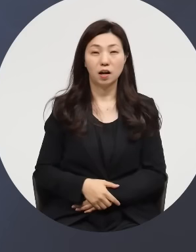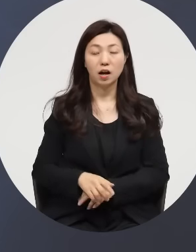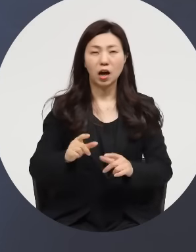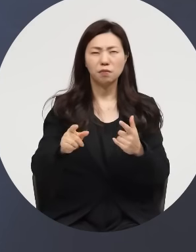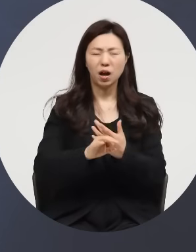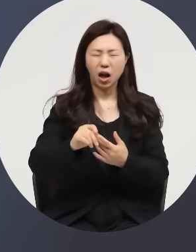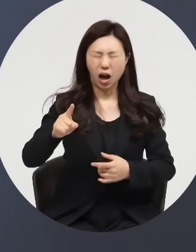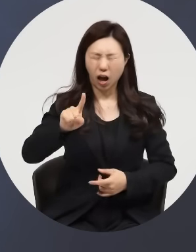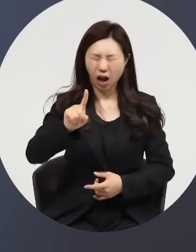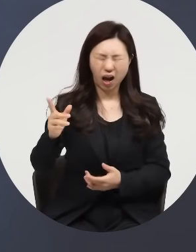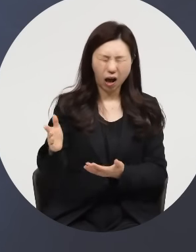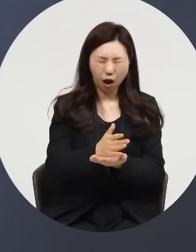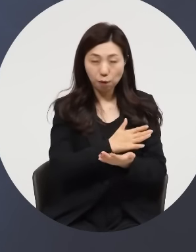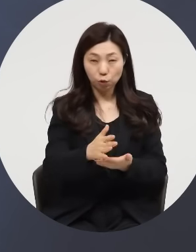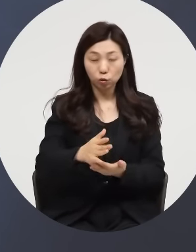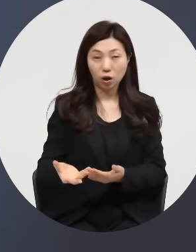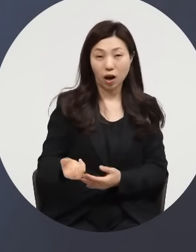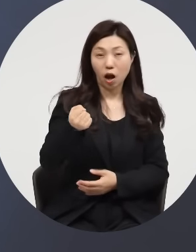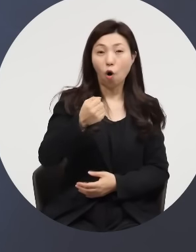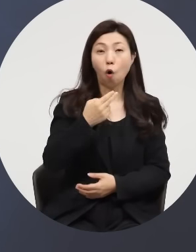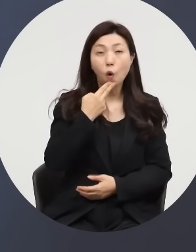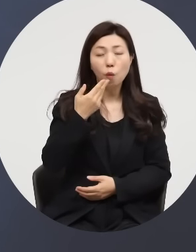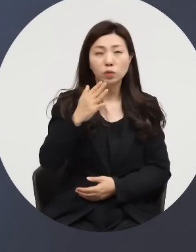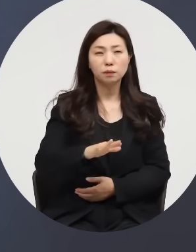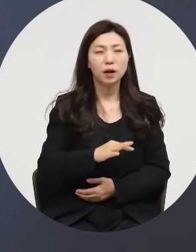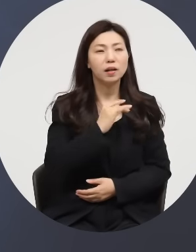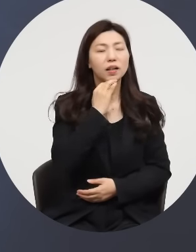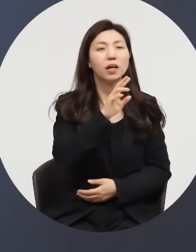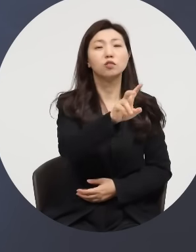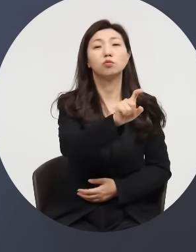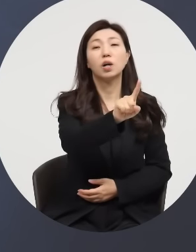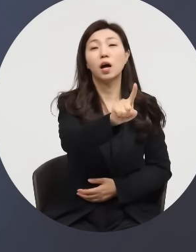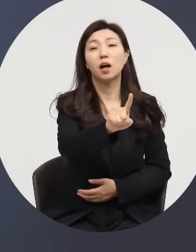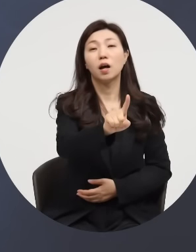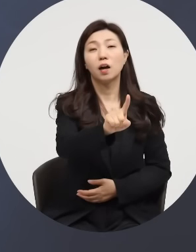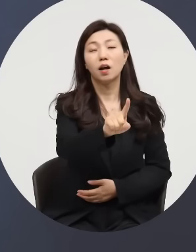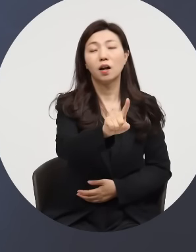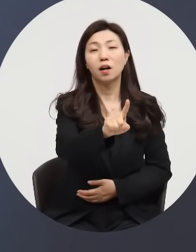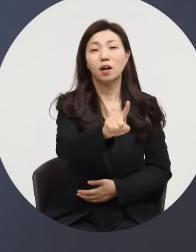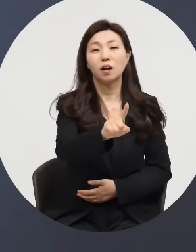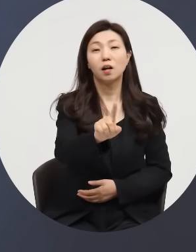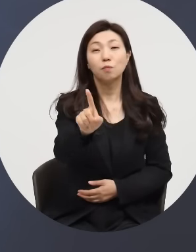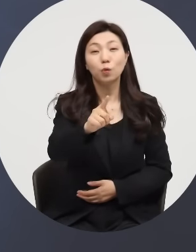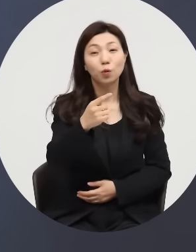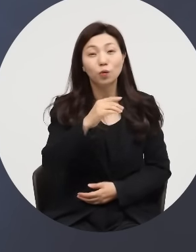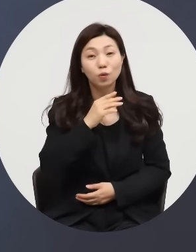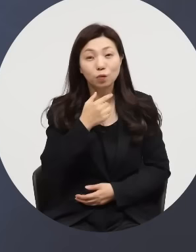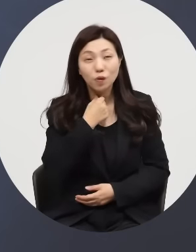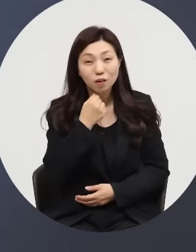안 그러면 대통령. 아무것도 없더라도 그냥 21살짜리가 낫겠어요.